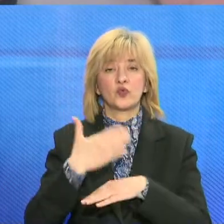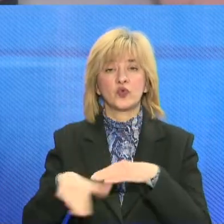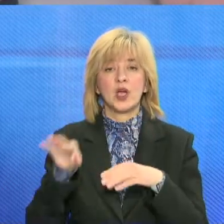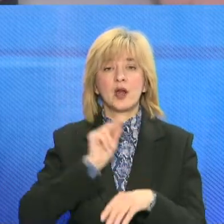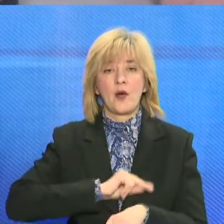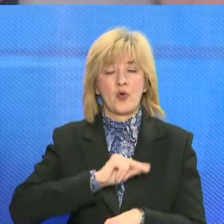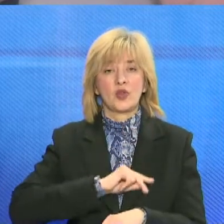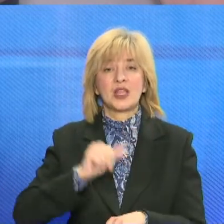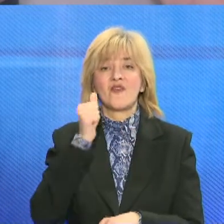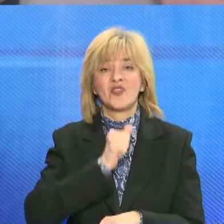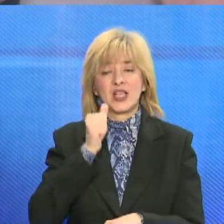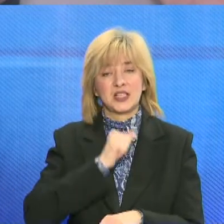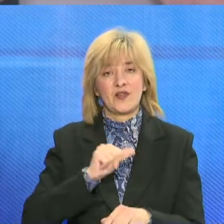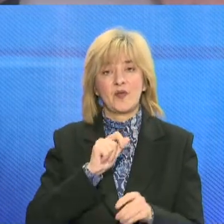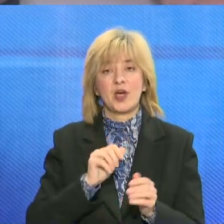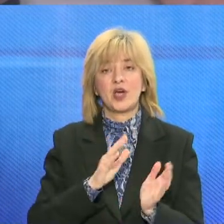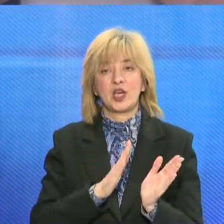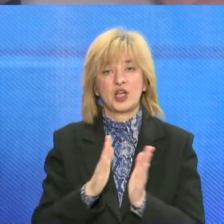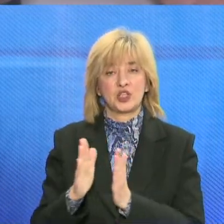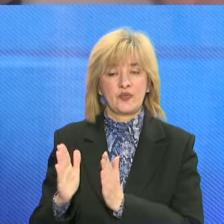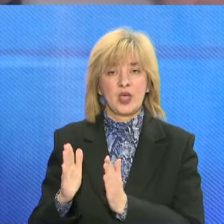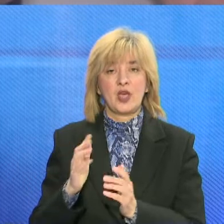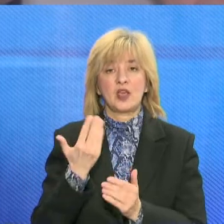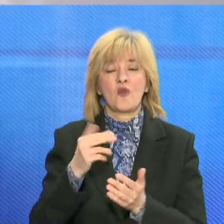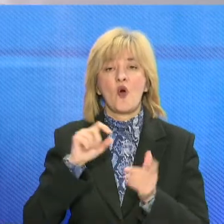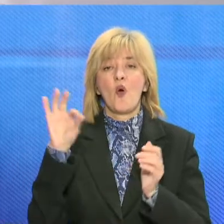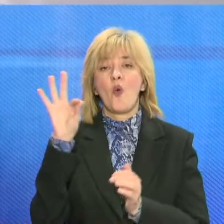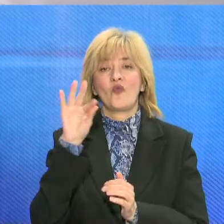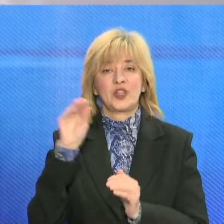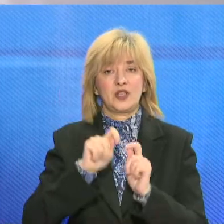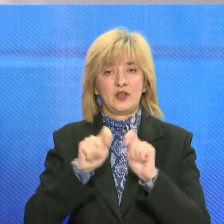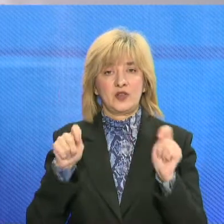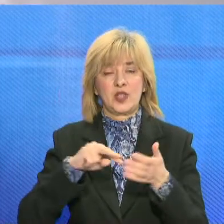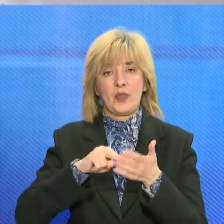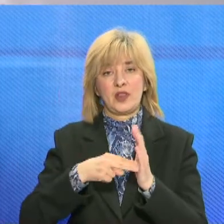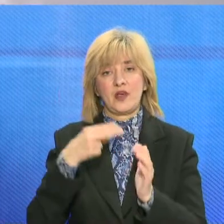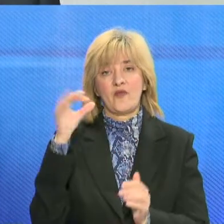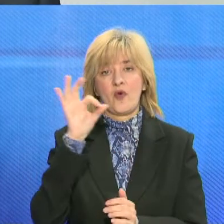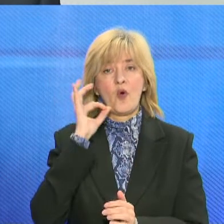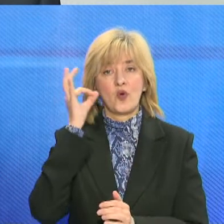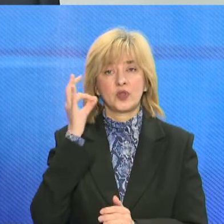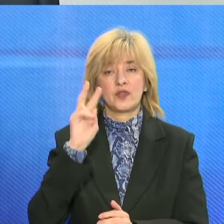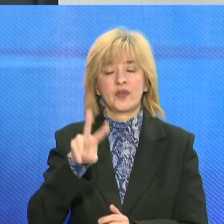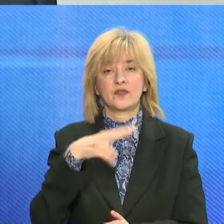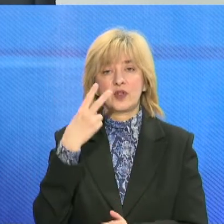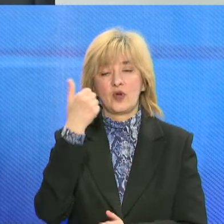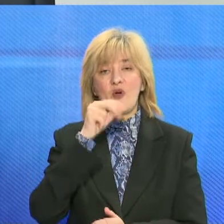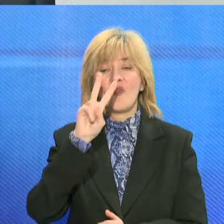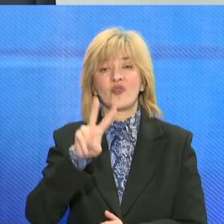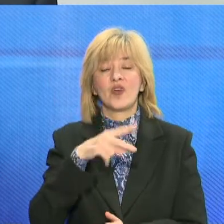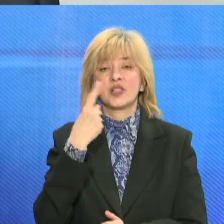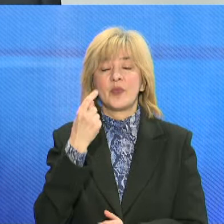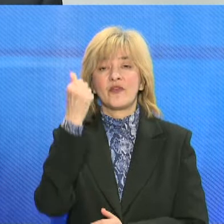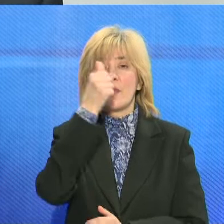режиме. Его официальное открытие запланировано на осень 2022 года. В 2021 году мы открыли